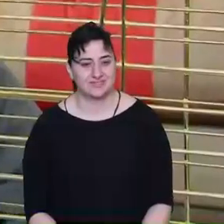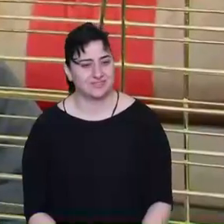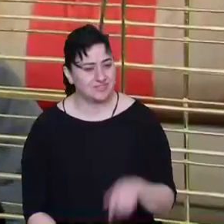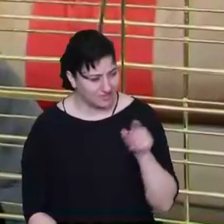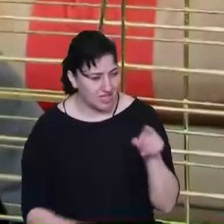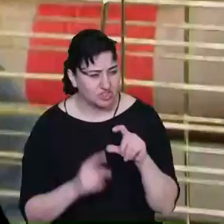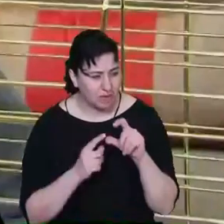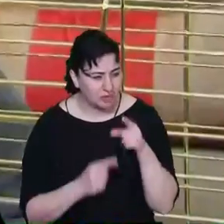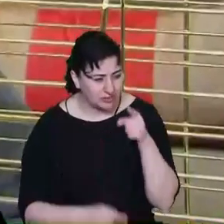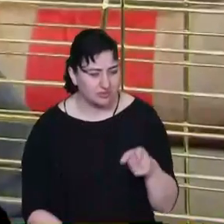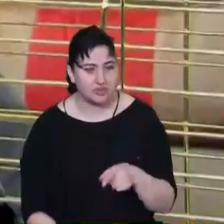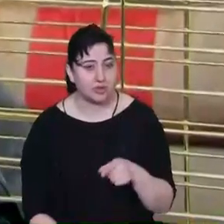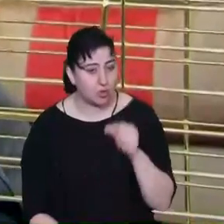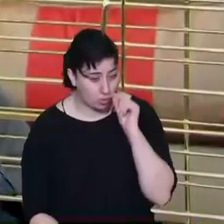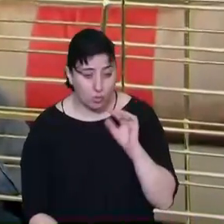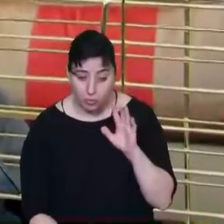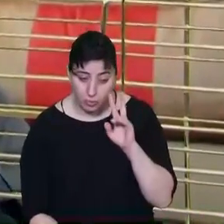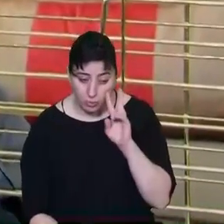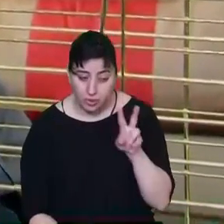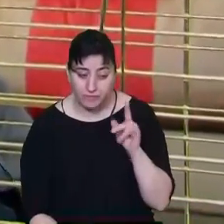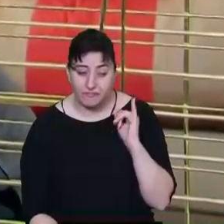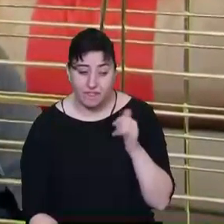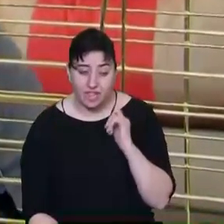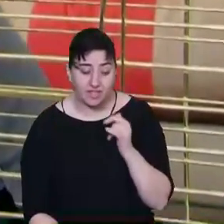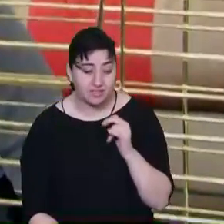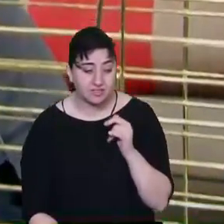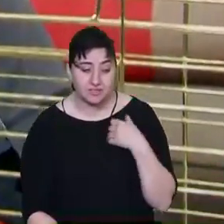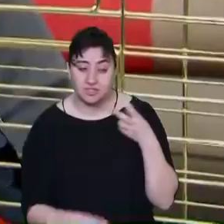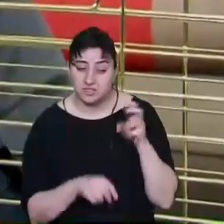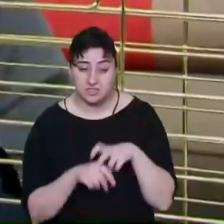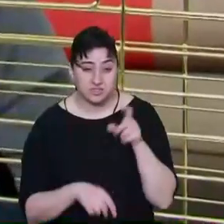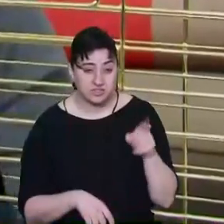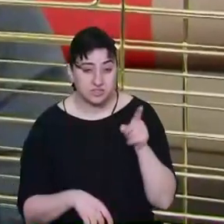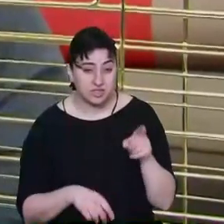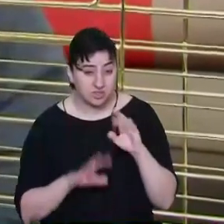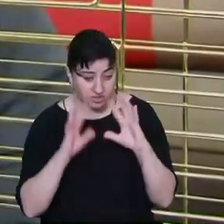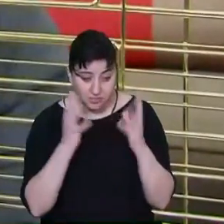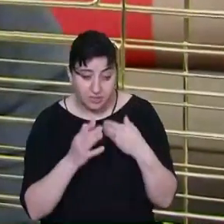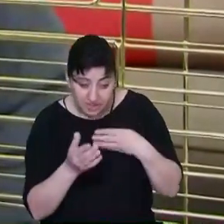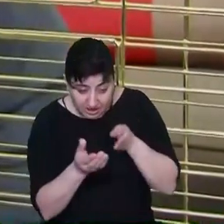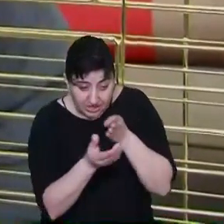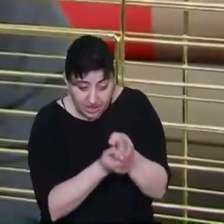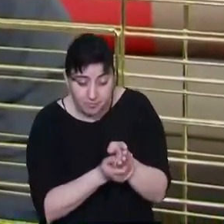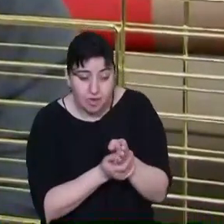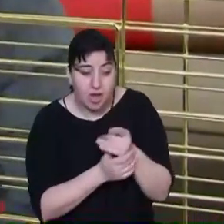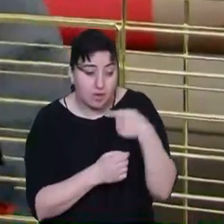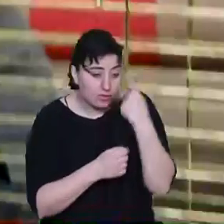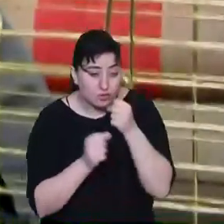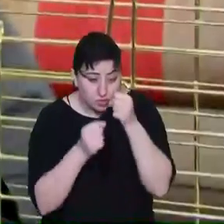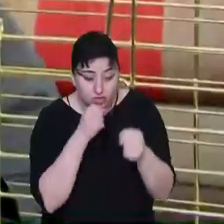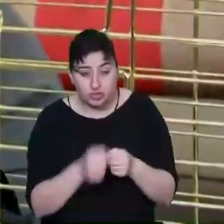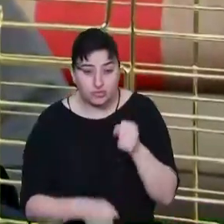Sensin lan şapşal. Oğlum bak, sana çok pis diş biliyorum. Yemin ediyorum var ya, o kafesin içine gelirim. Ağız burun